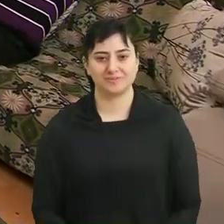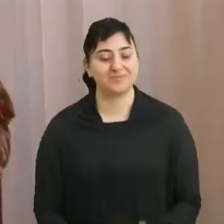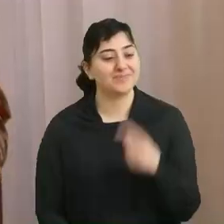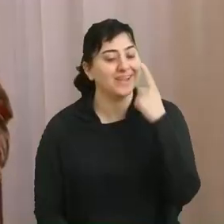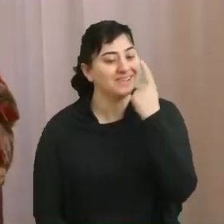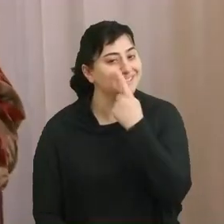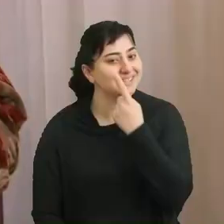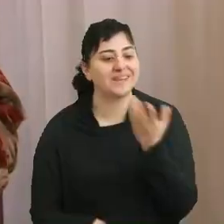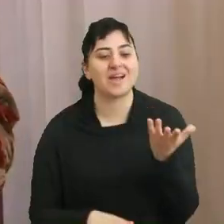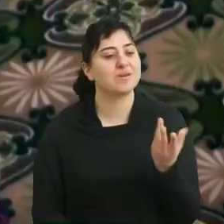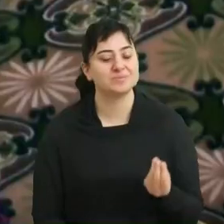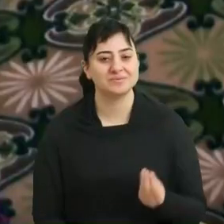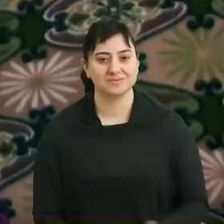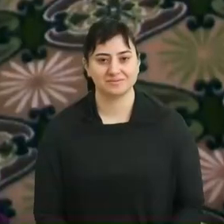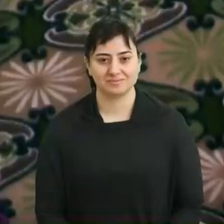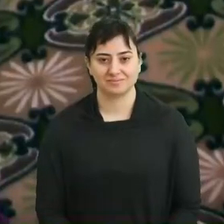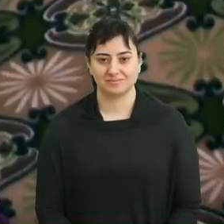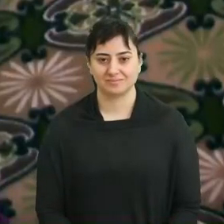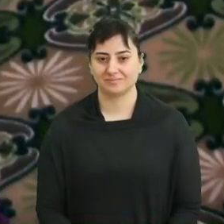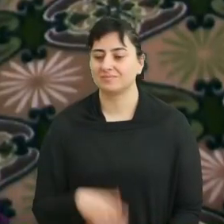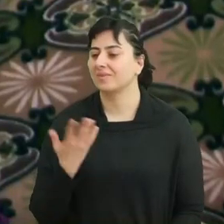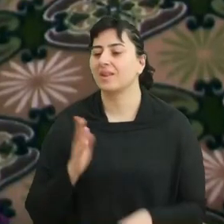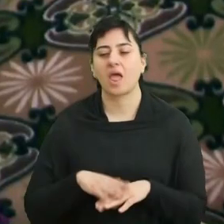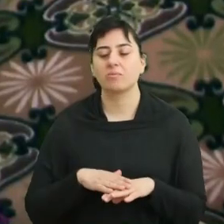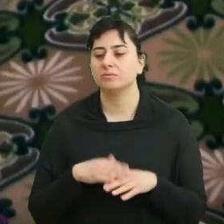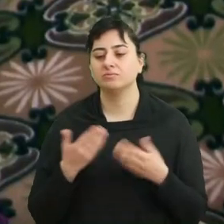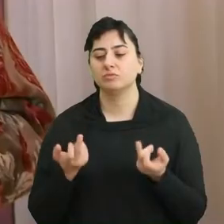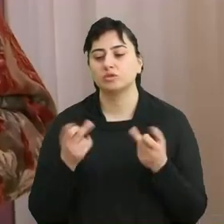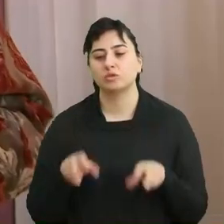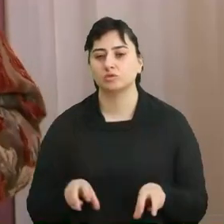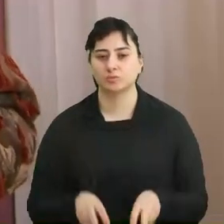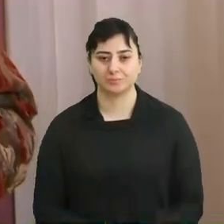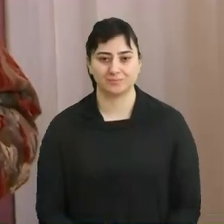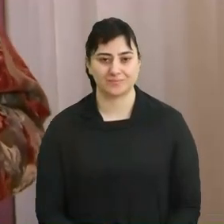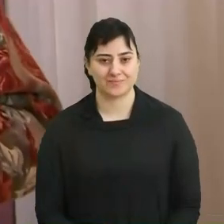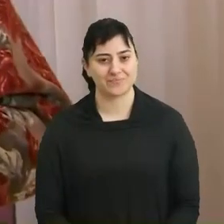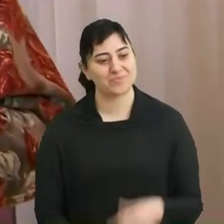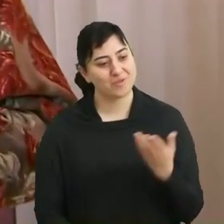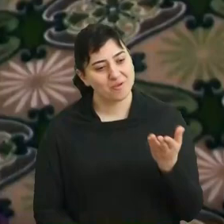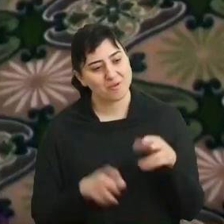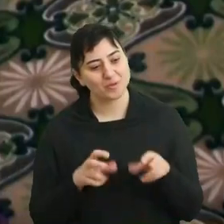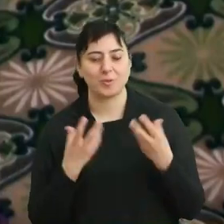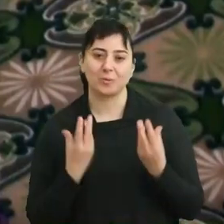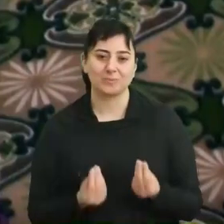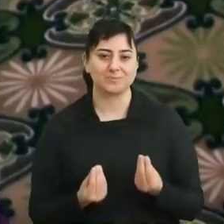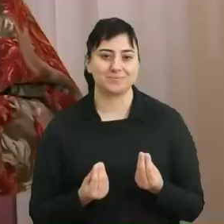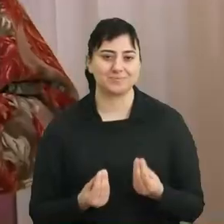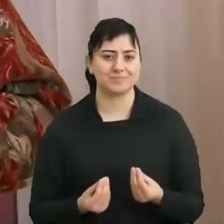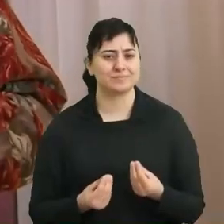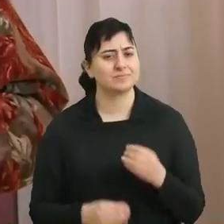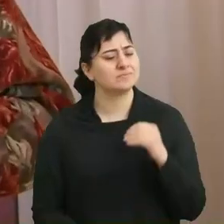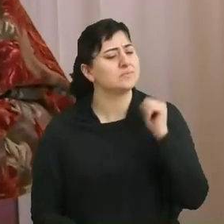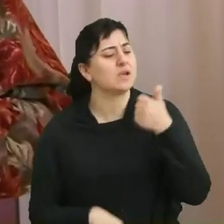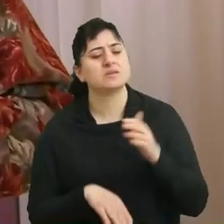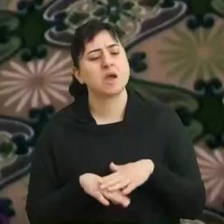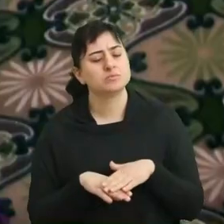işte, ne haber? Ne yapayım, öyle oturuyorum işte. Öyle oturuyorsun güzelim. Yarın